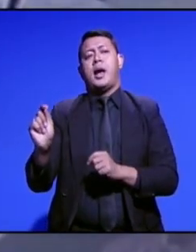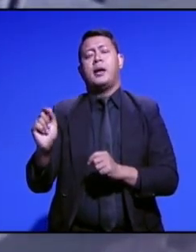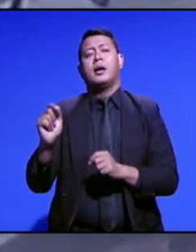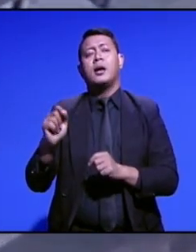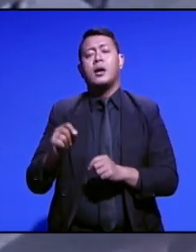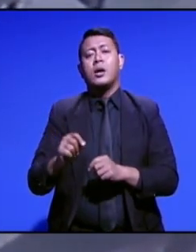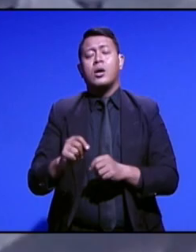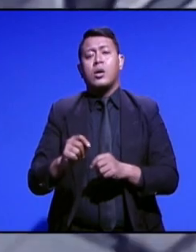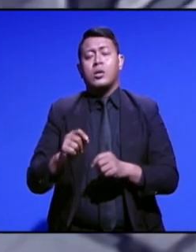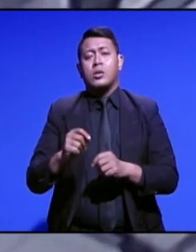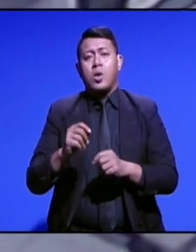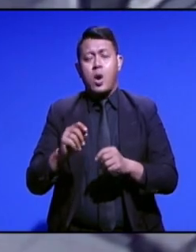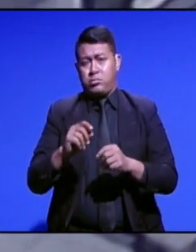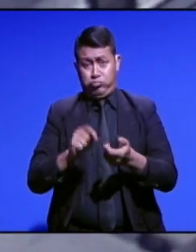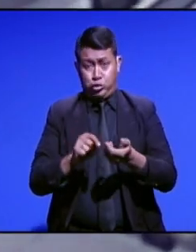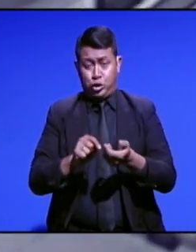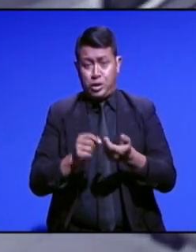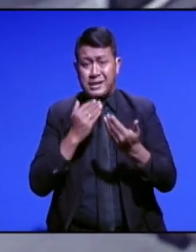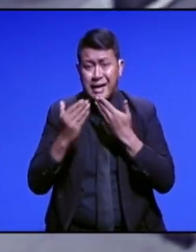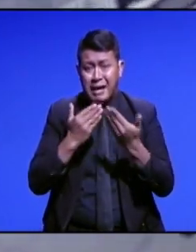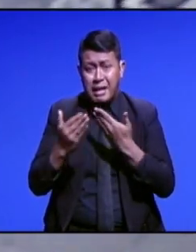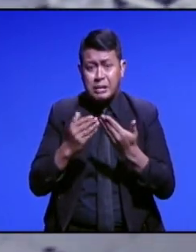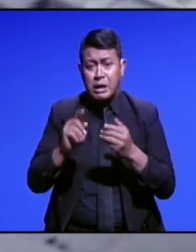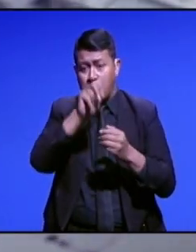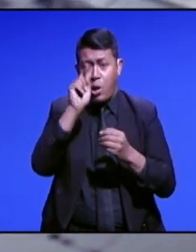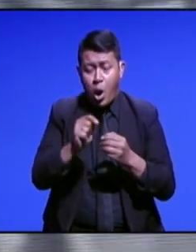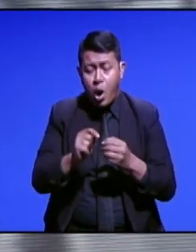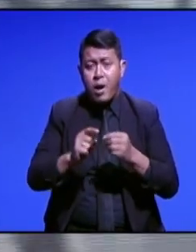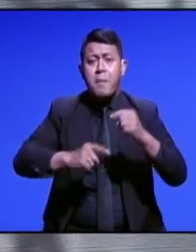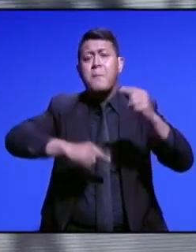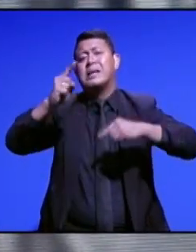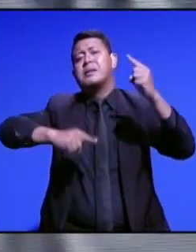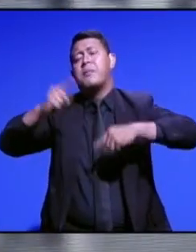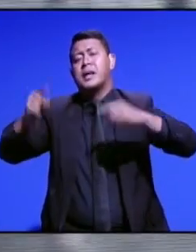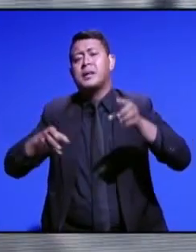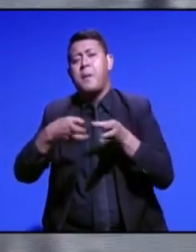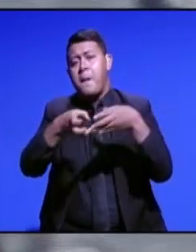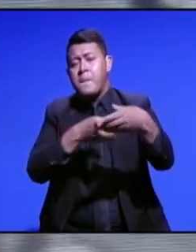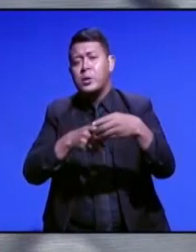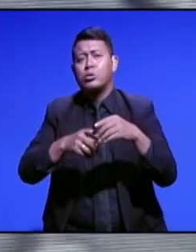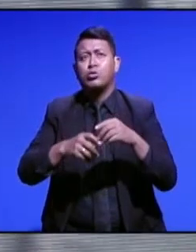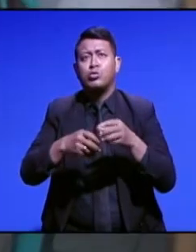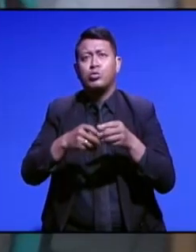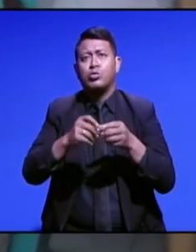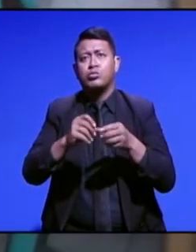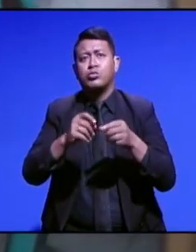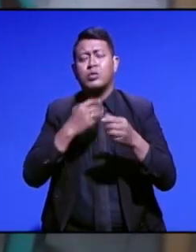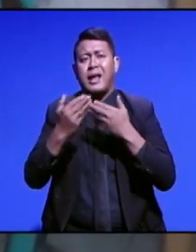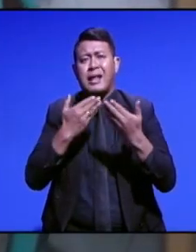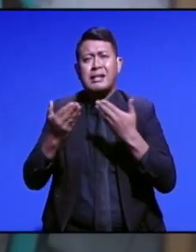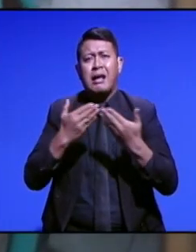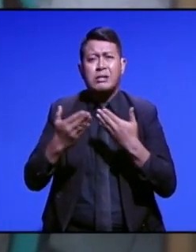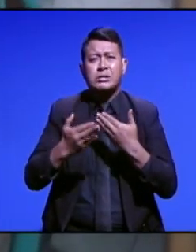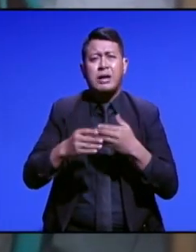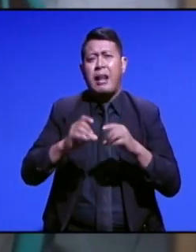ini, mutu soal sangat bervariasi, tergantung kualitas sekolah. Bentuk soal pun berbeda-beda antar sekolah. Penanggung